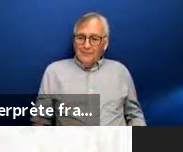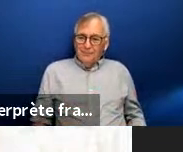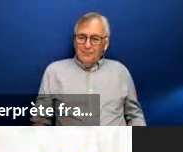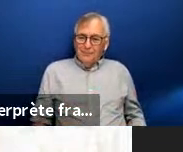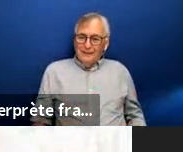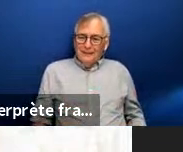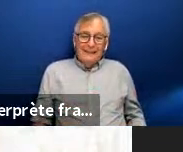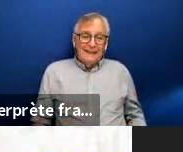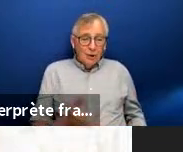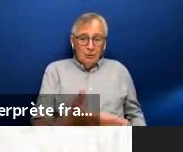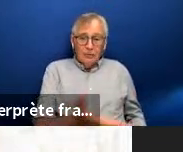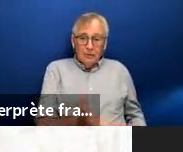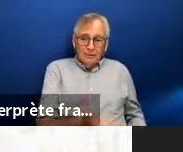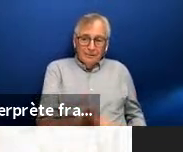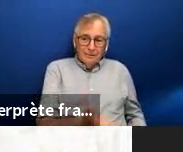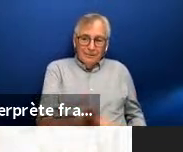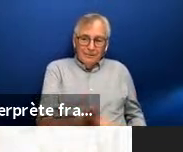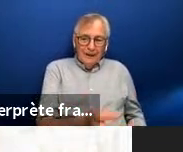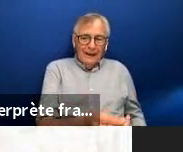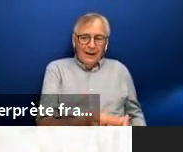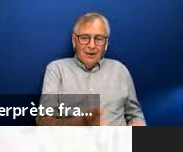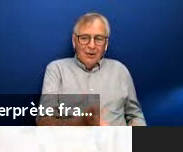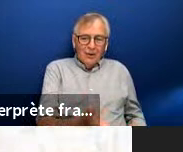voyez des œuvres.